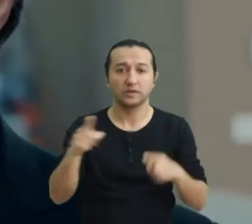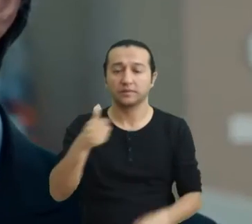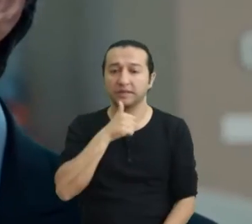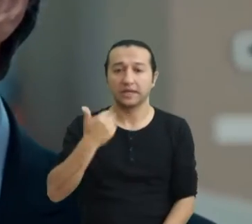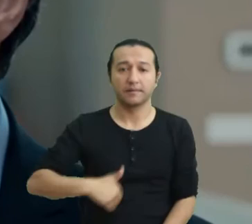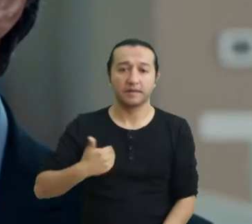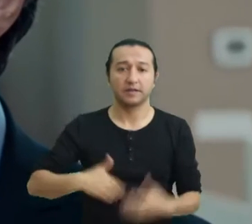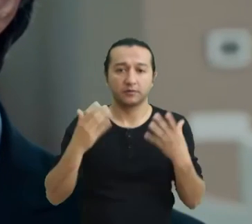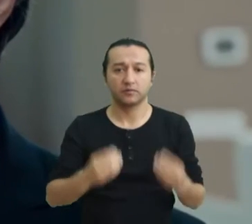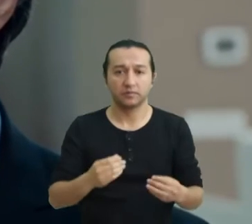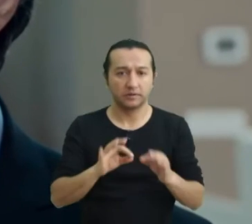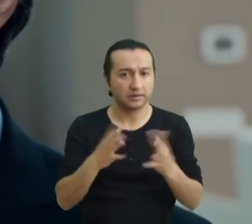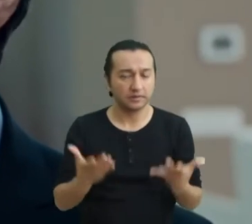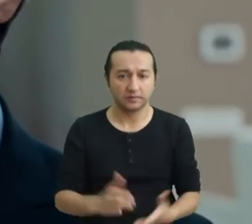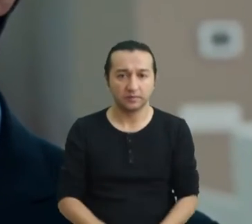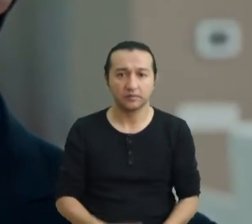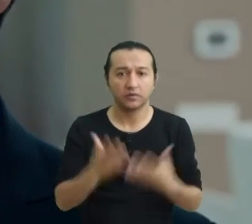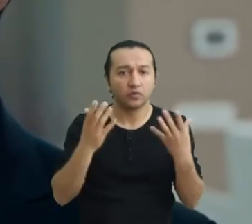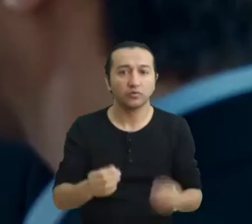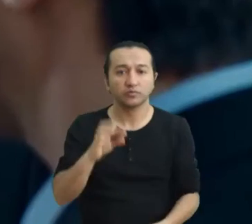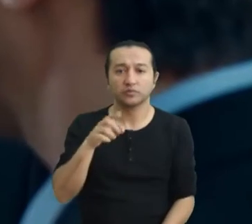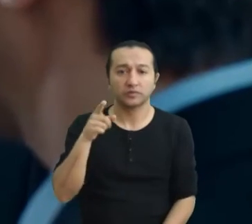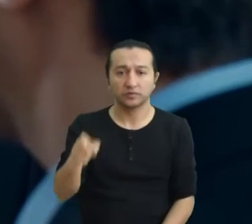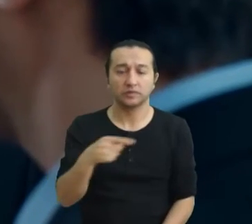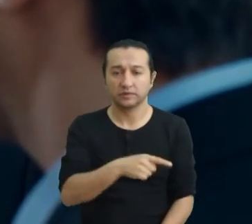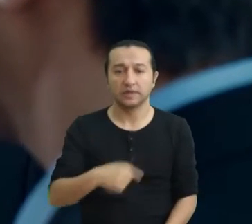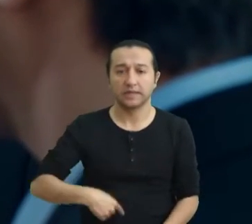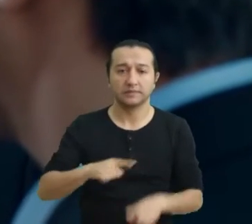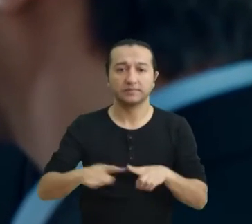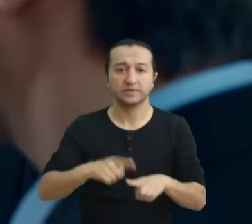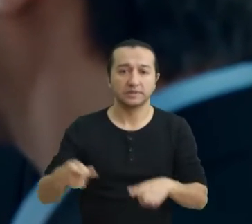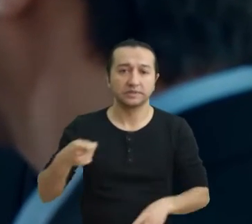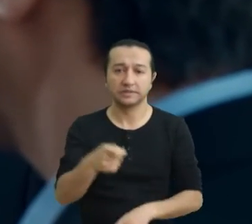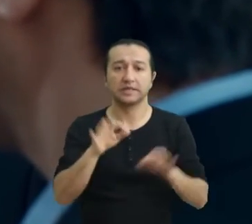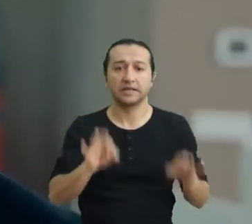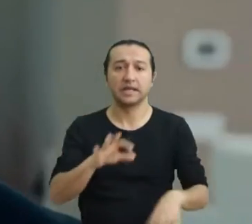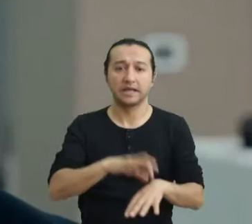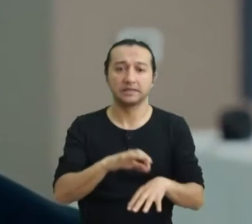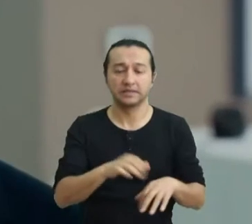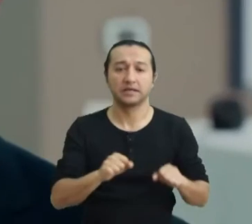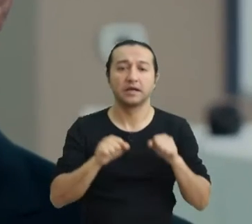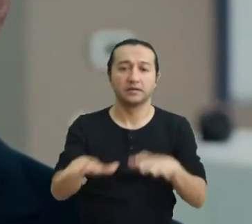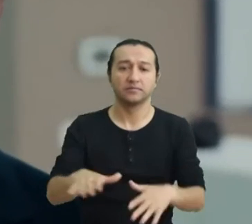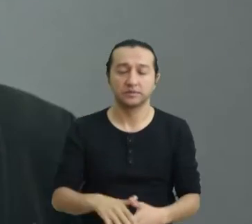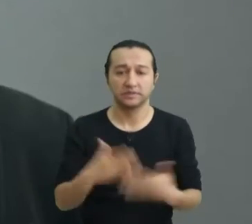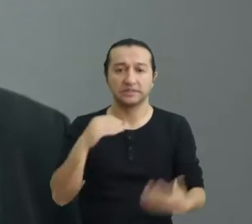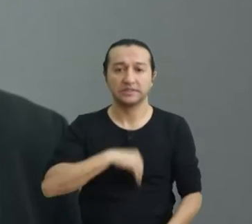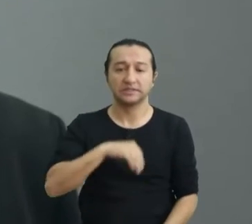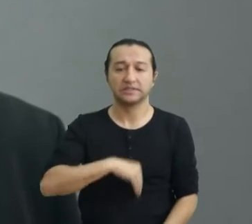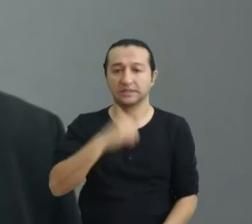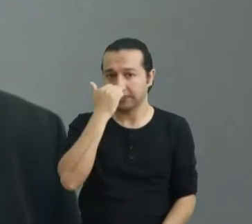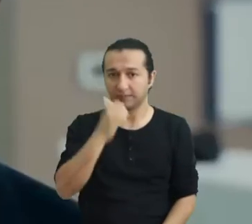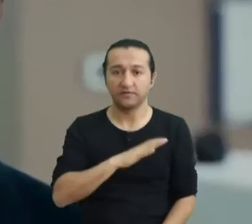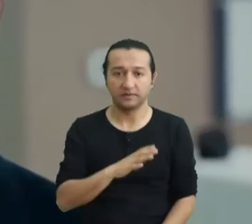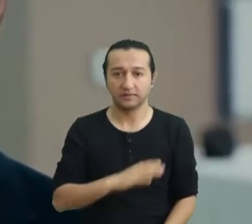aldık. Ne? Ne olmuş Pusat'a? Karnından bıçaklanmış halde hastanemizin önüne bırakmışlar. İç kanaması var.